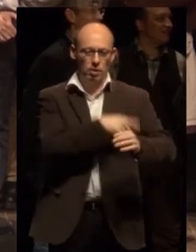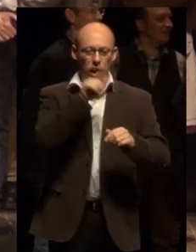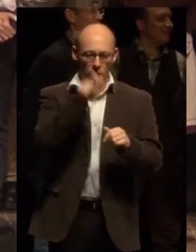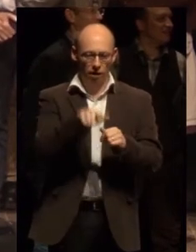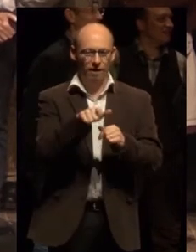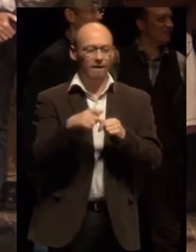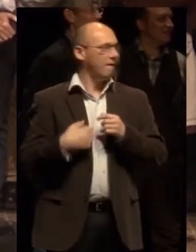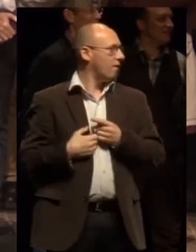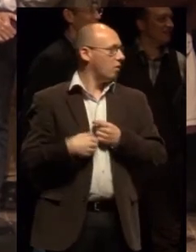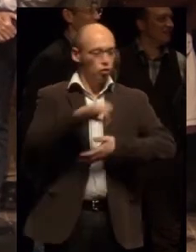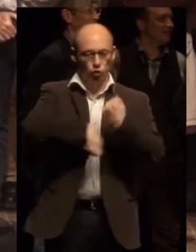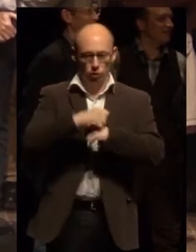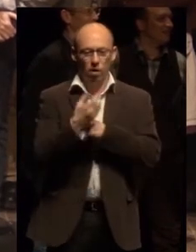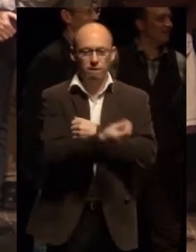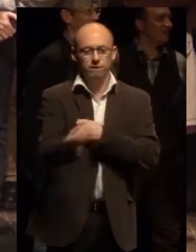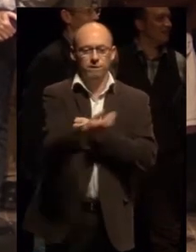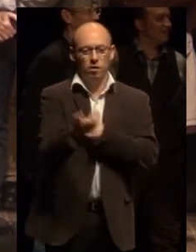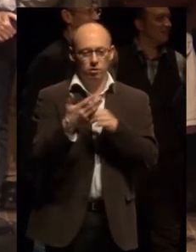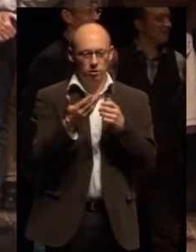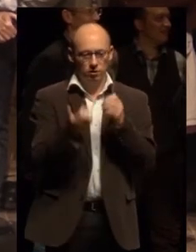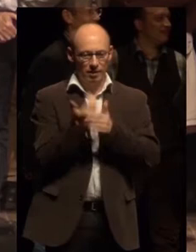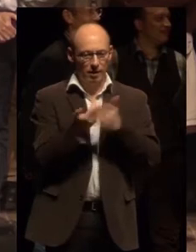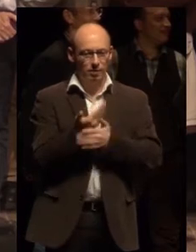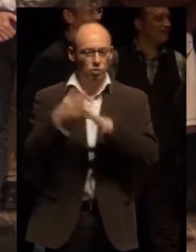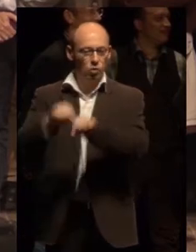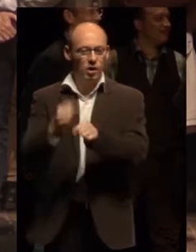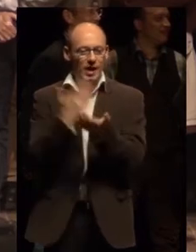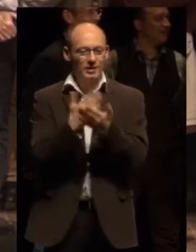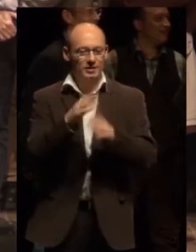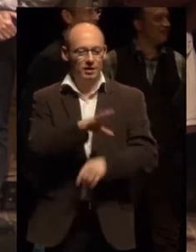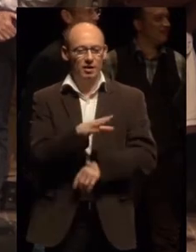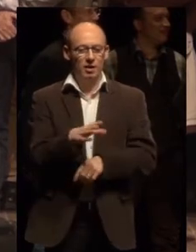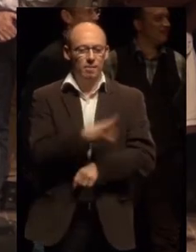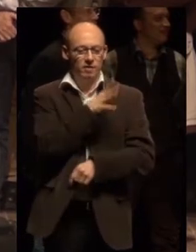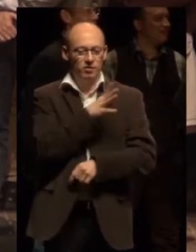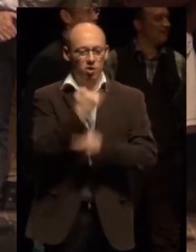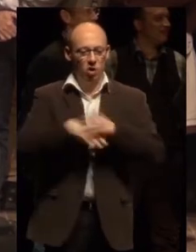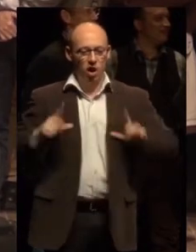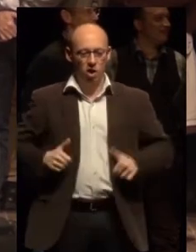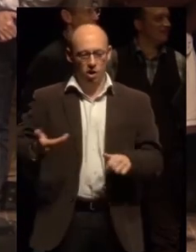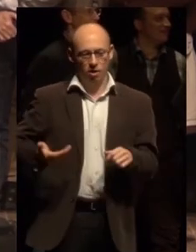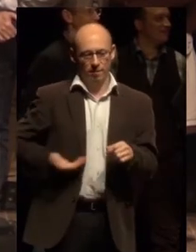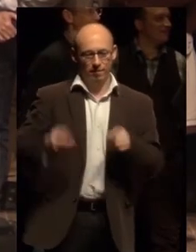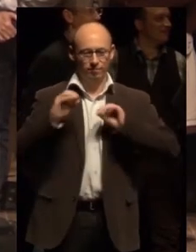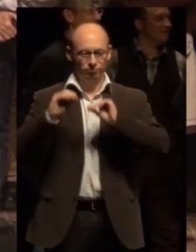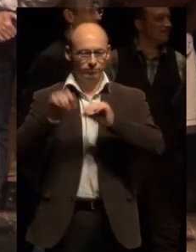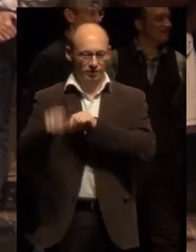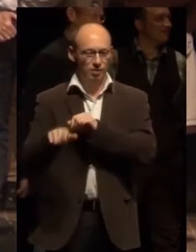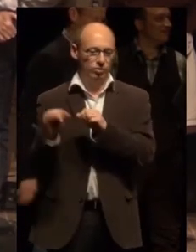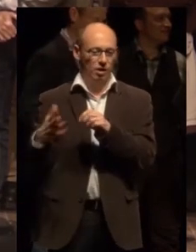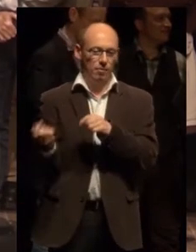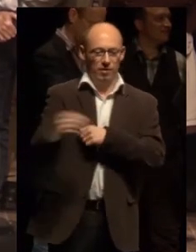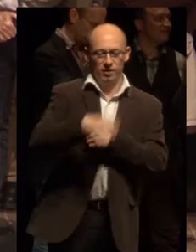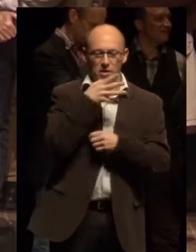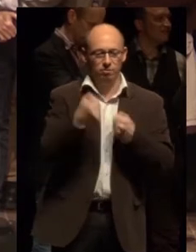aussi, devant des enfants ce matin, qui n'a pas pu se libérer parce qu'il est devant des classes, il est instituteur. Corinne Bernard,